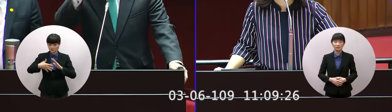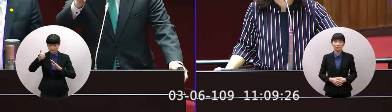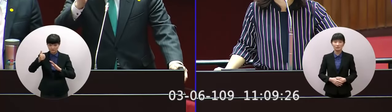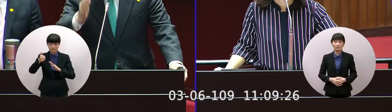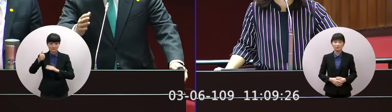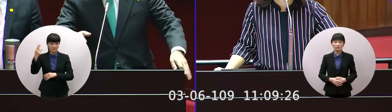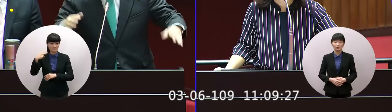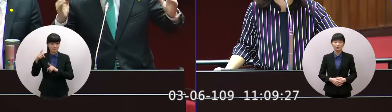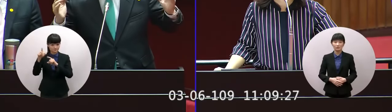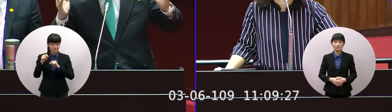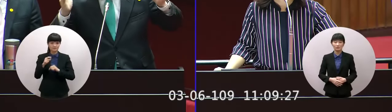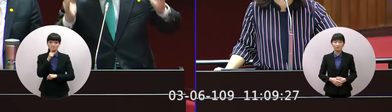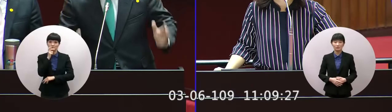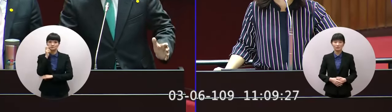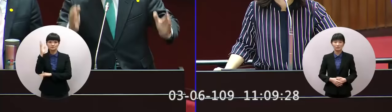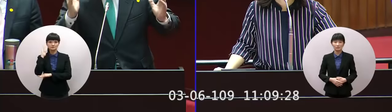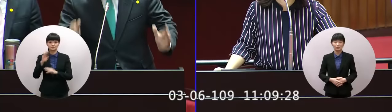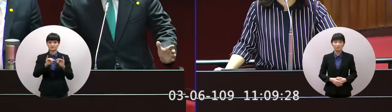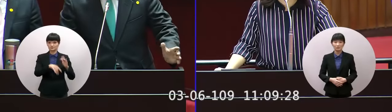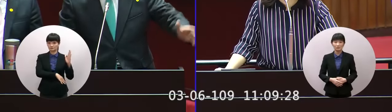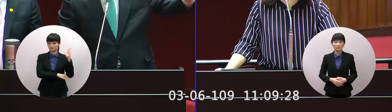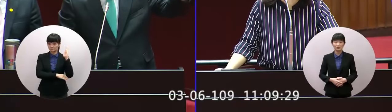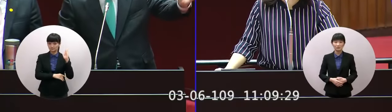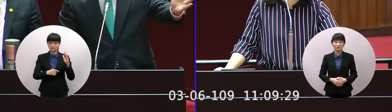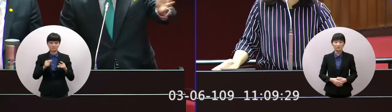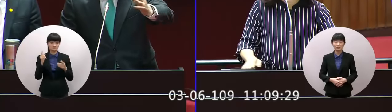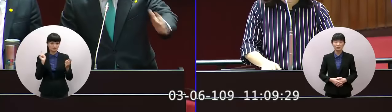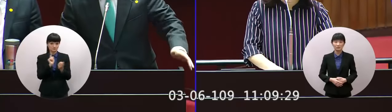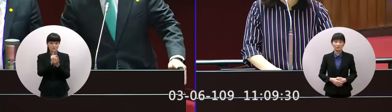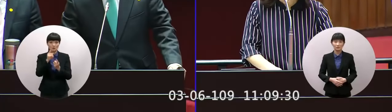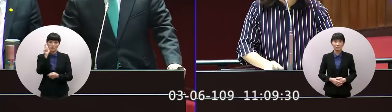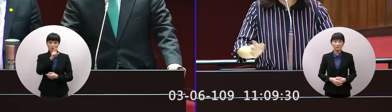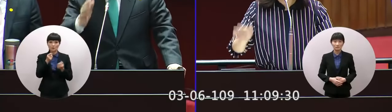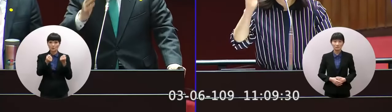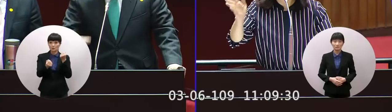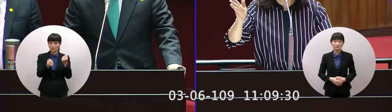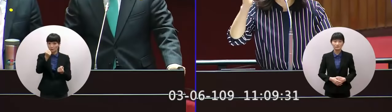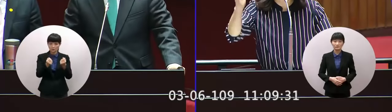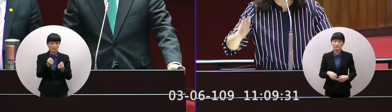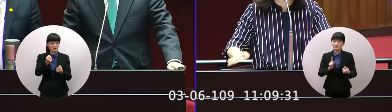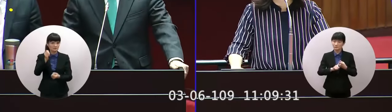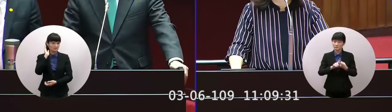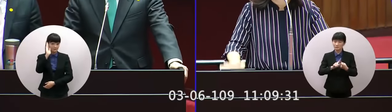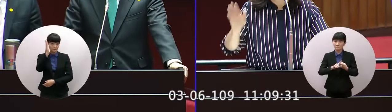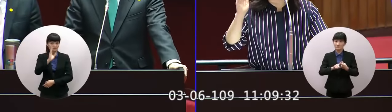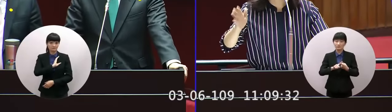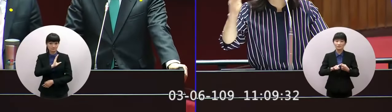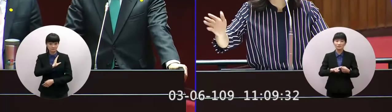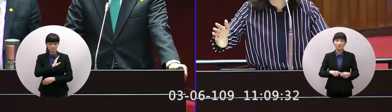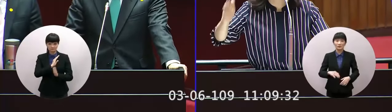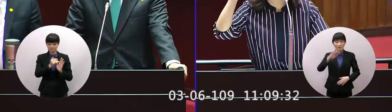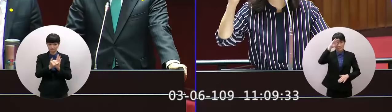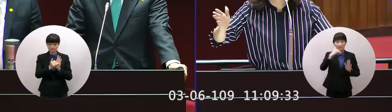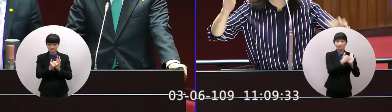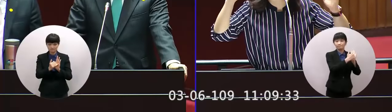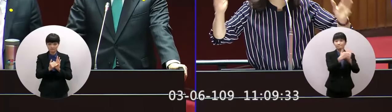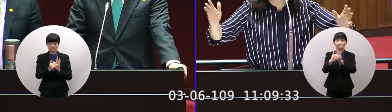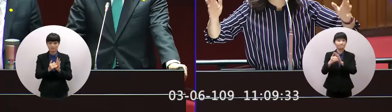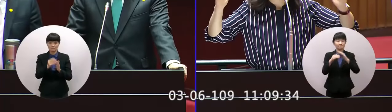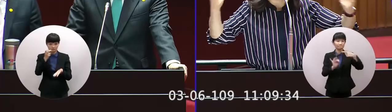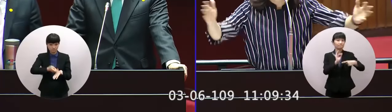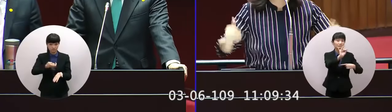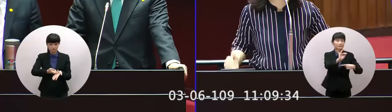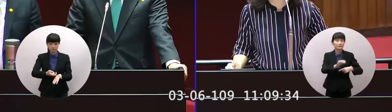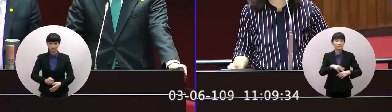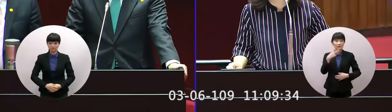指示，就是中央地方在这里对酒驾都零容忍，防疫零空隙。 对，所以应该要 防疫零控性，你是给